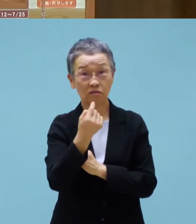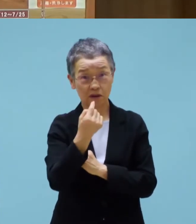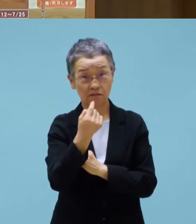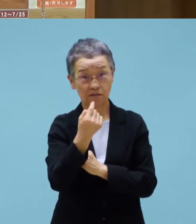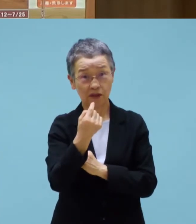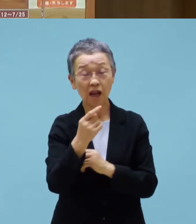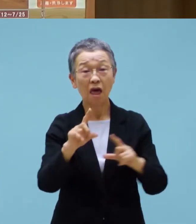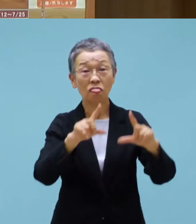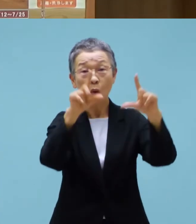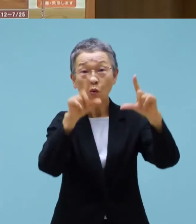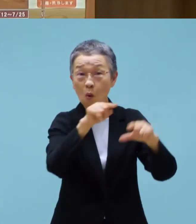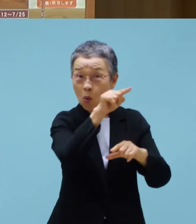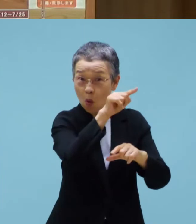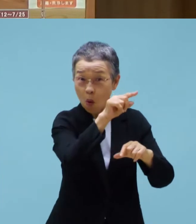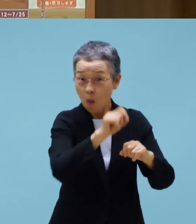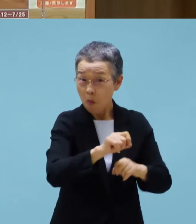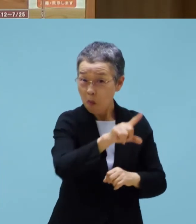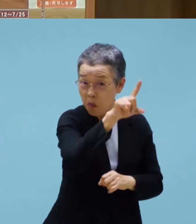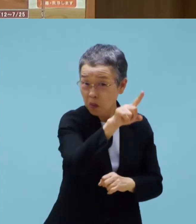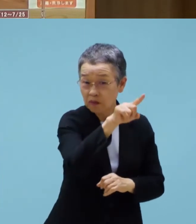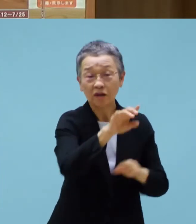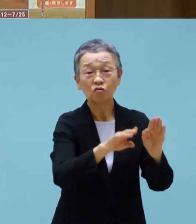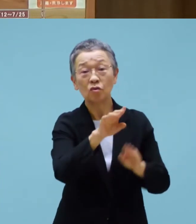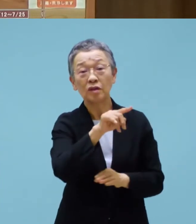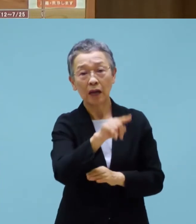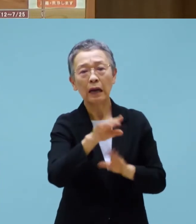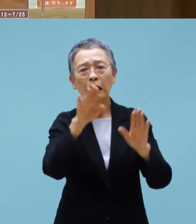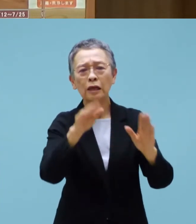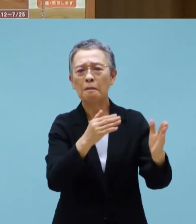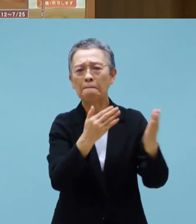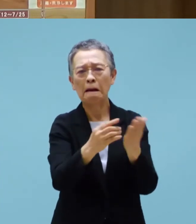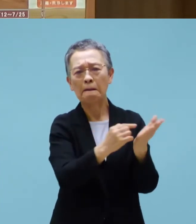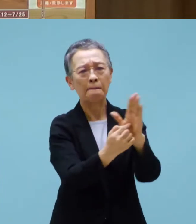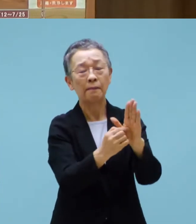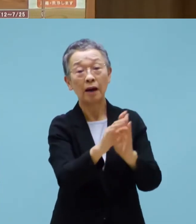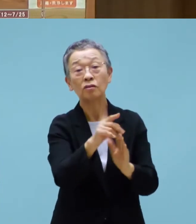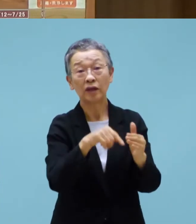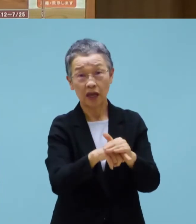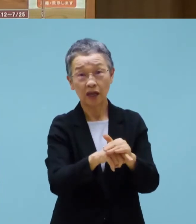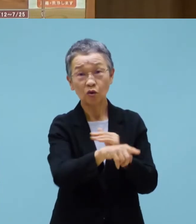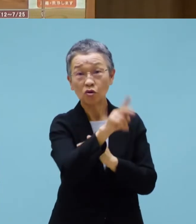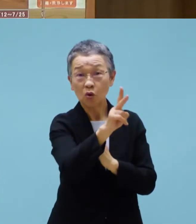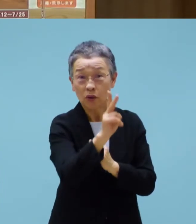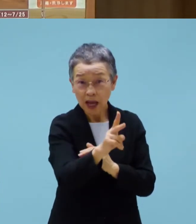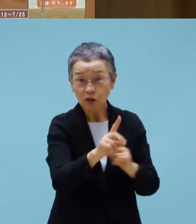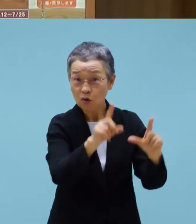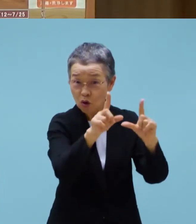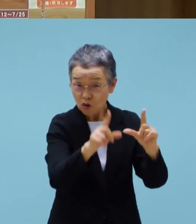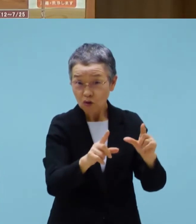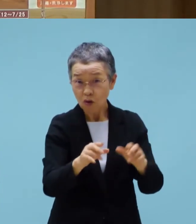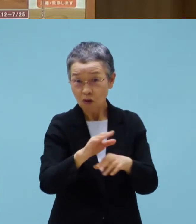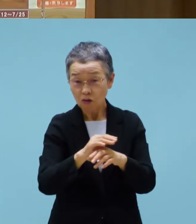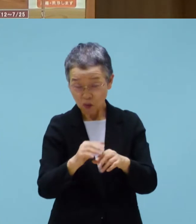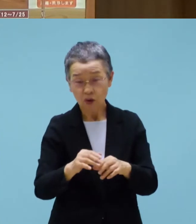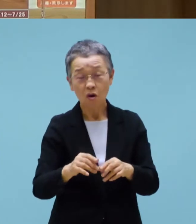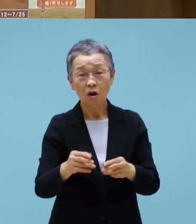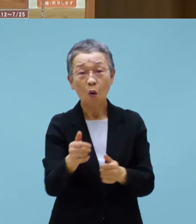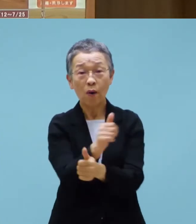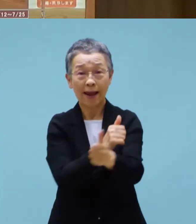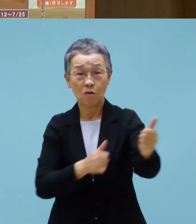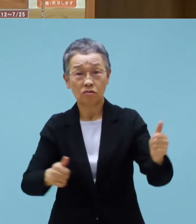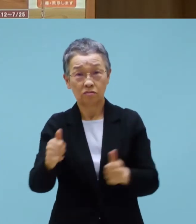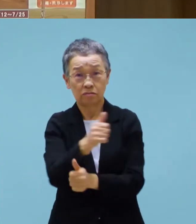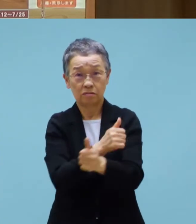加がですね、今顕著です。どうしてもそういった地域との往来がありますし、そことずれてです